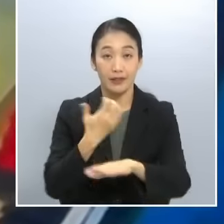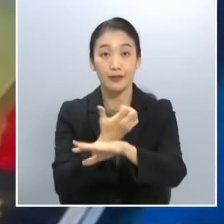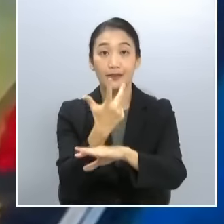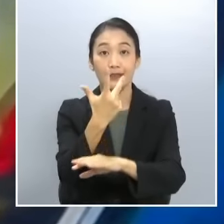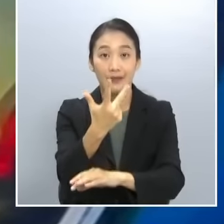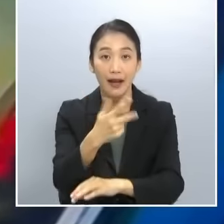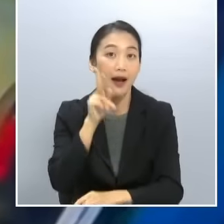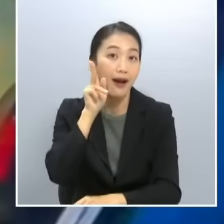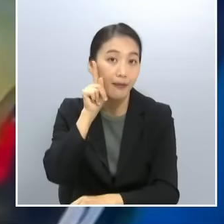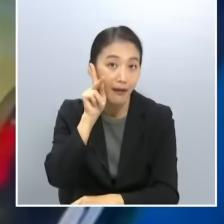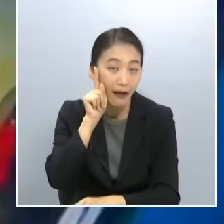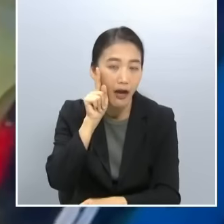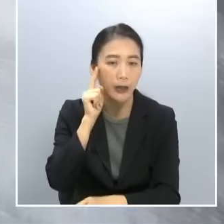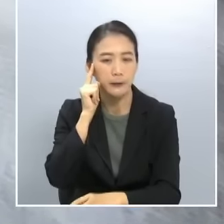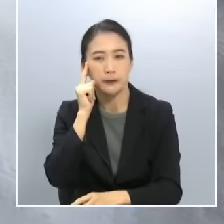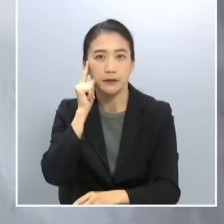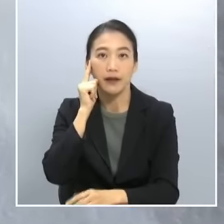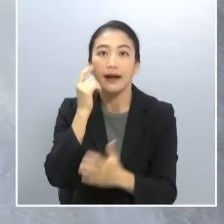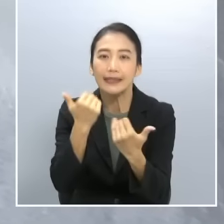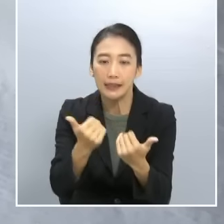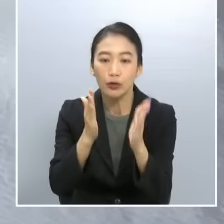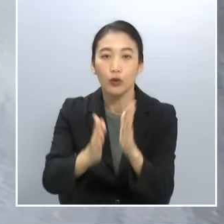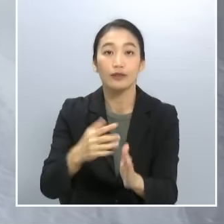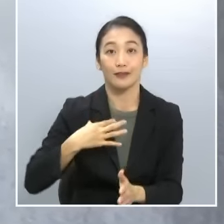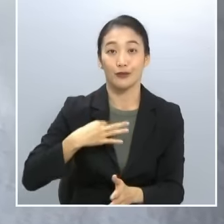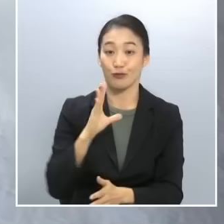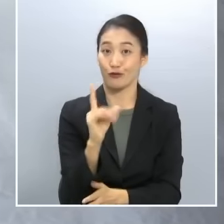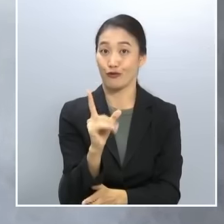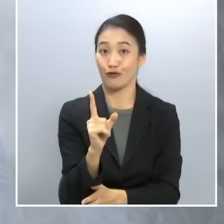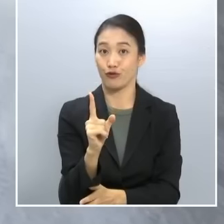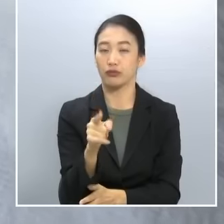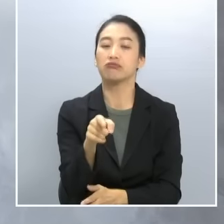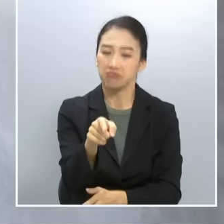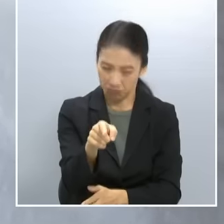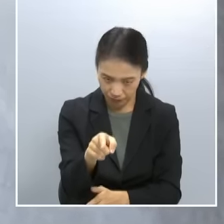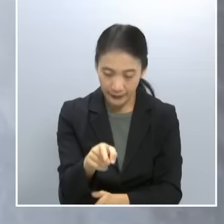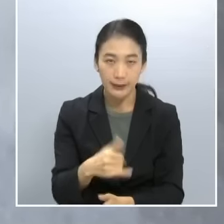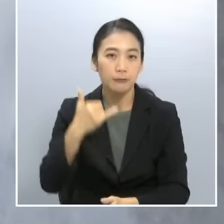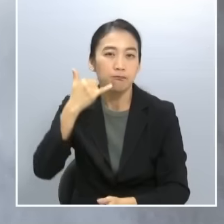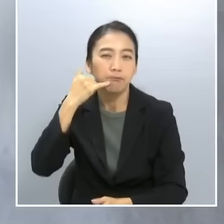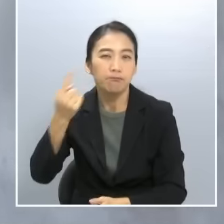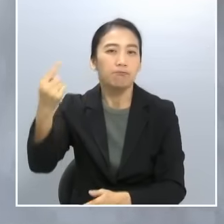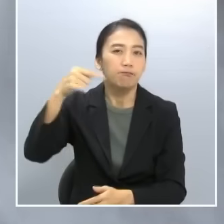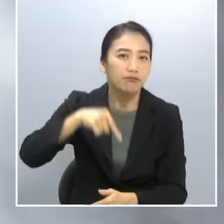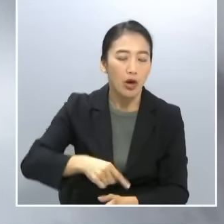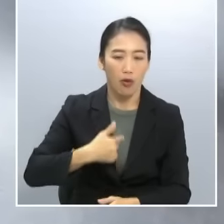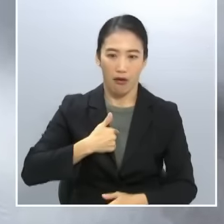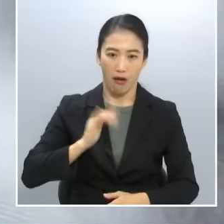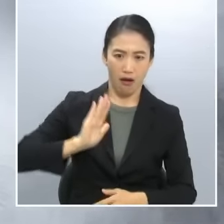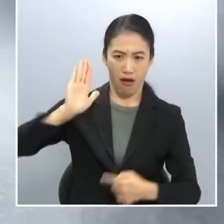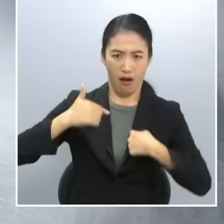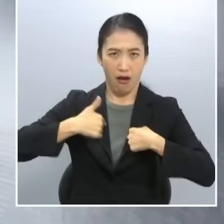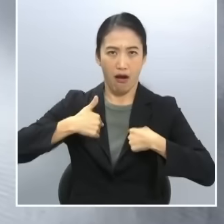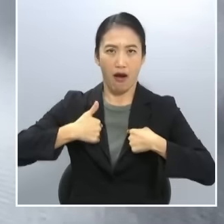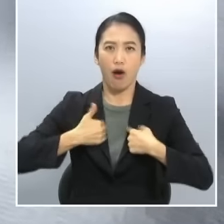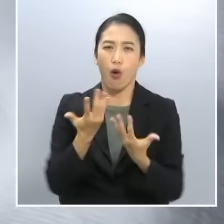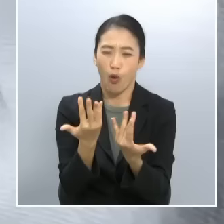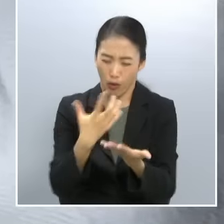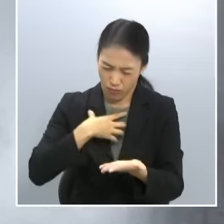ได้รับการติดต่อจากชายปริศนารายนี้แล้วนะครับเขาขอแสดงตัวนะฮะแล้วก็แสดงความบริสุทธิ์ของตัวเองบอก